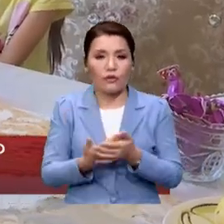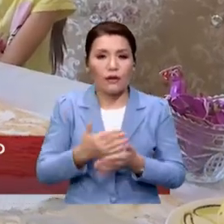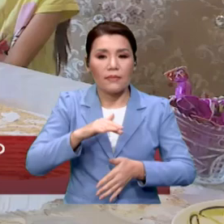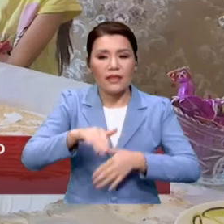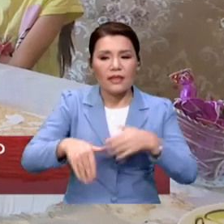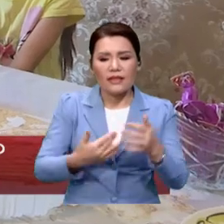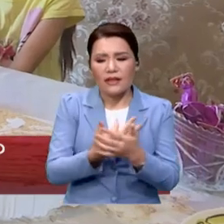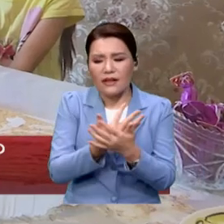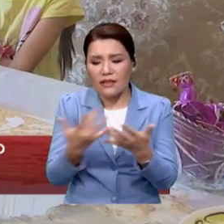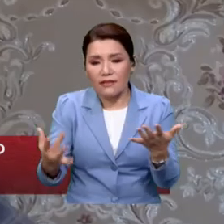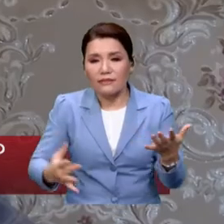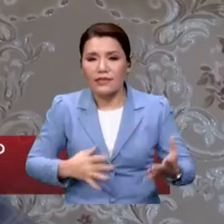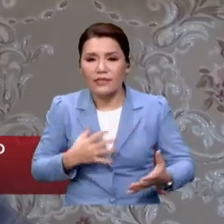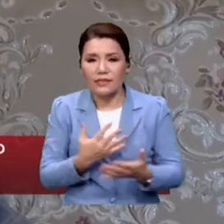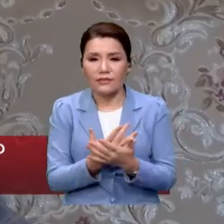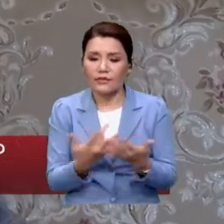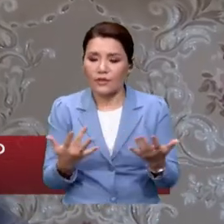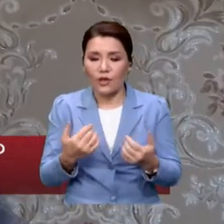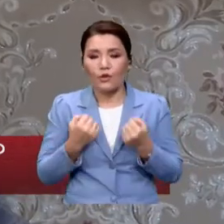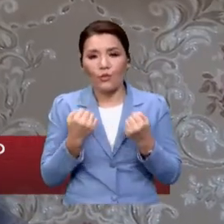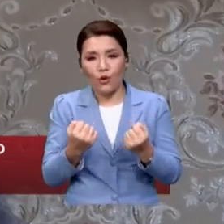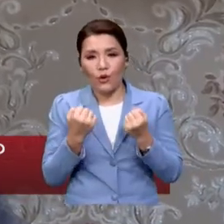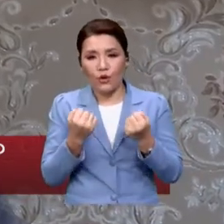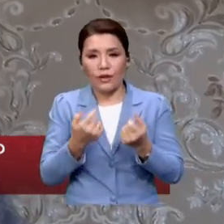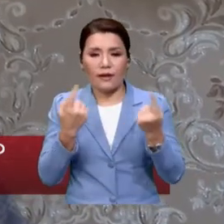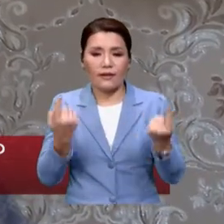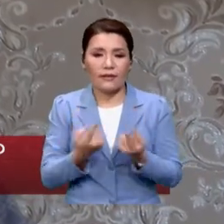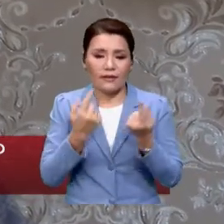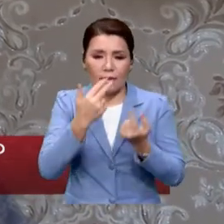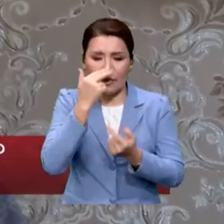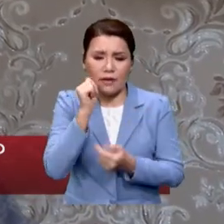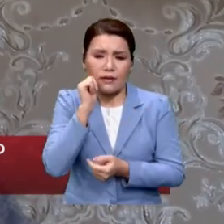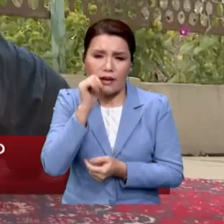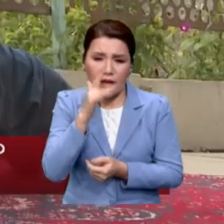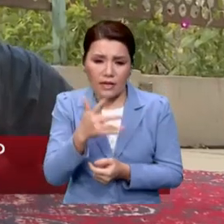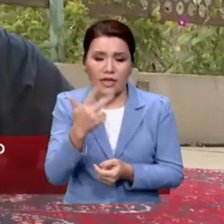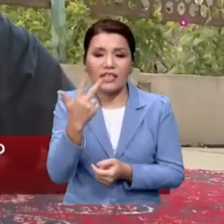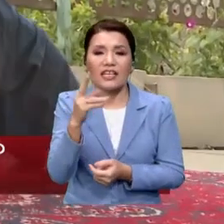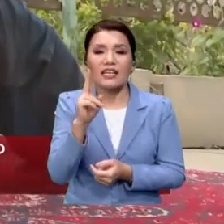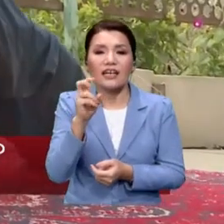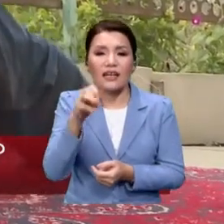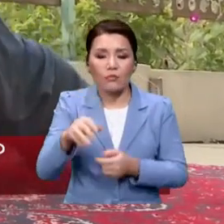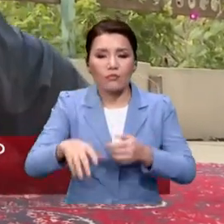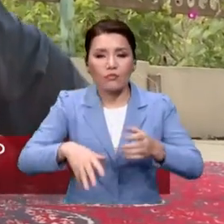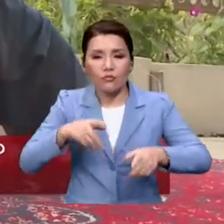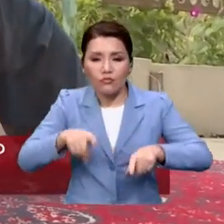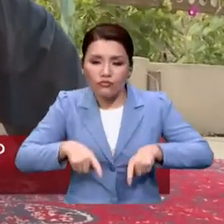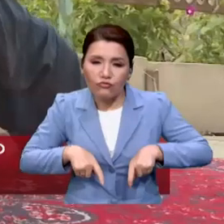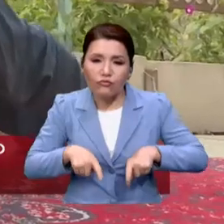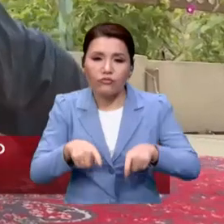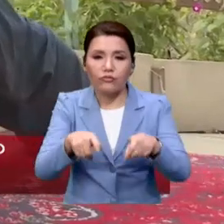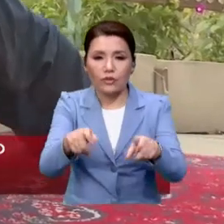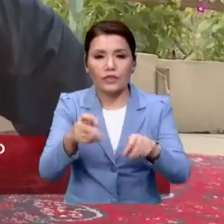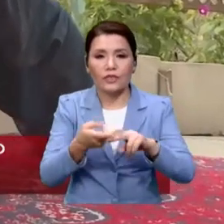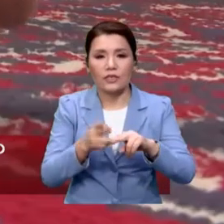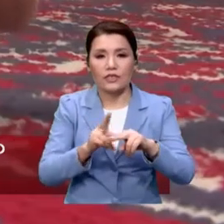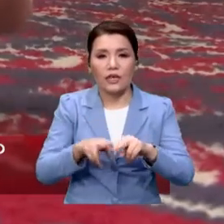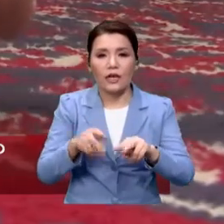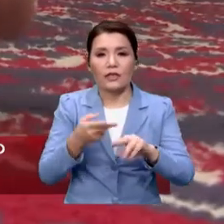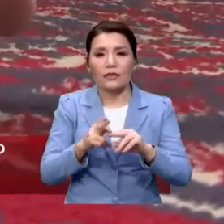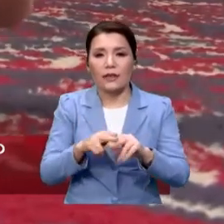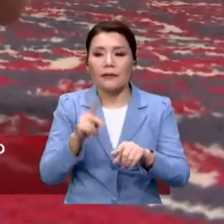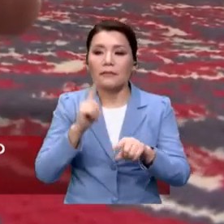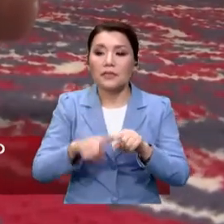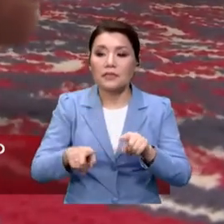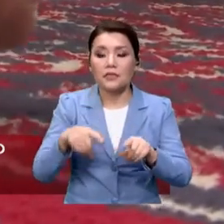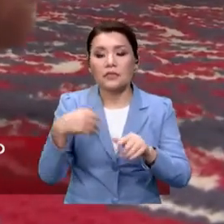құтыларды жаттығу құралына айналдырған. Спортты серік қылған ол күн сайын 3 шақырым жүгіреді. 70-сінде желдей ұшқан қарт қолы қалт